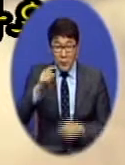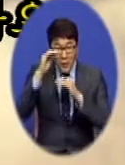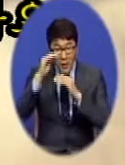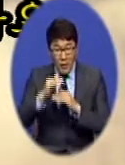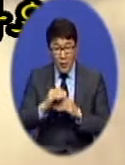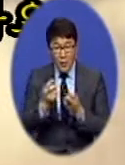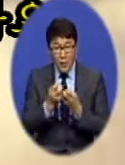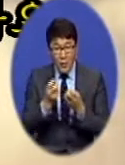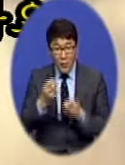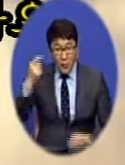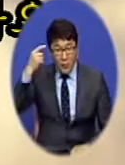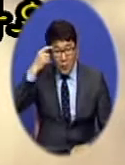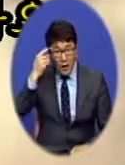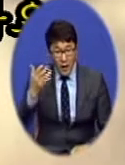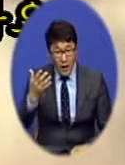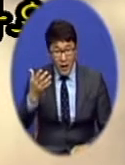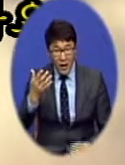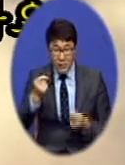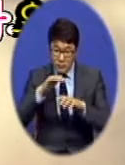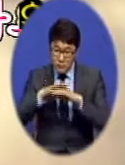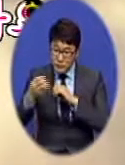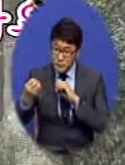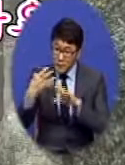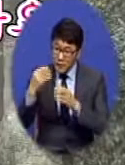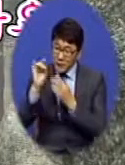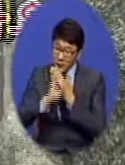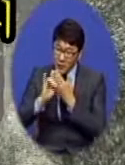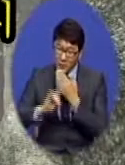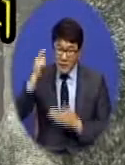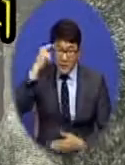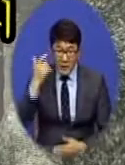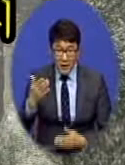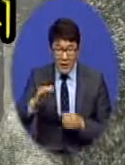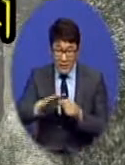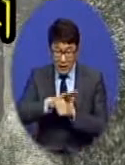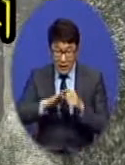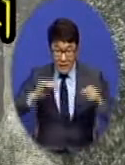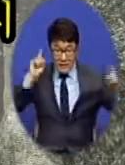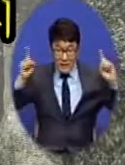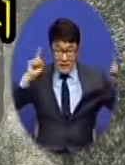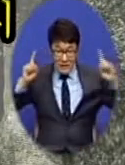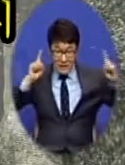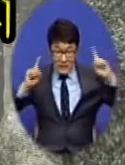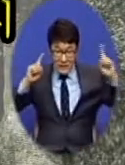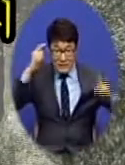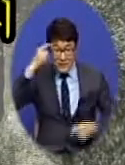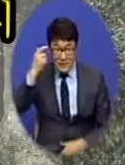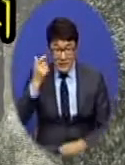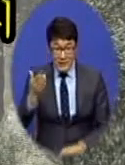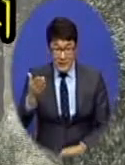있으면 뭐가 어때서 그런 건가요? 사랑이 장난 있나요?